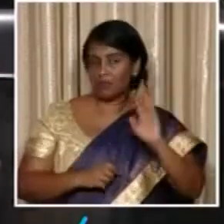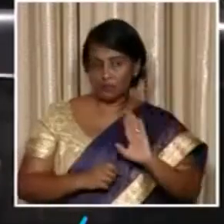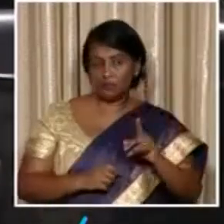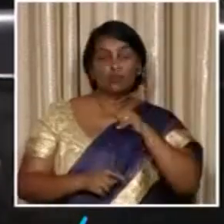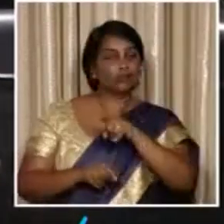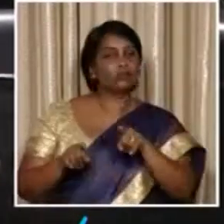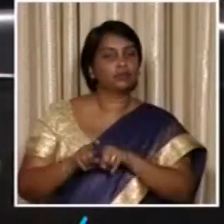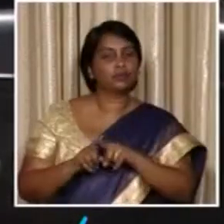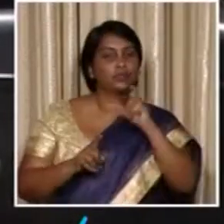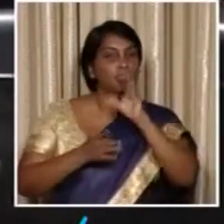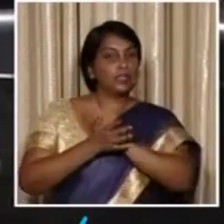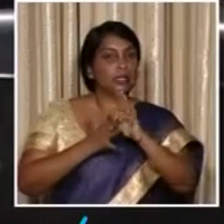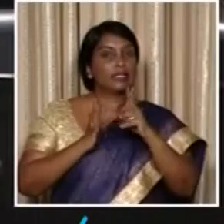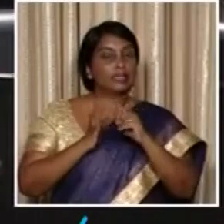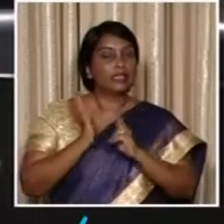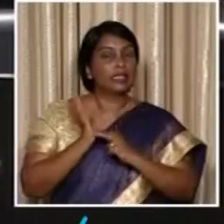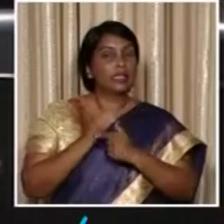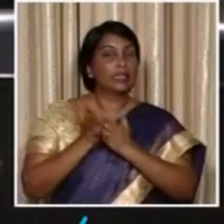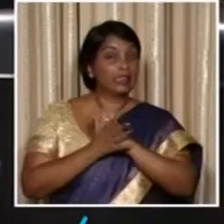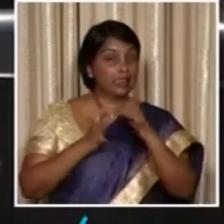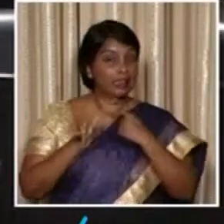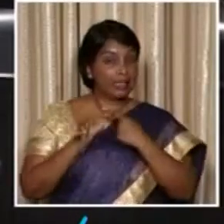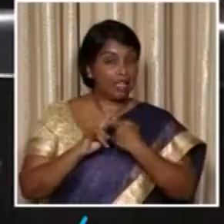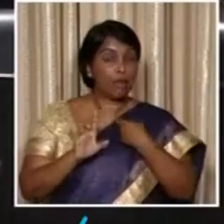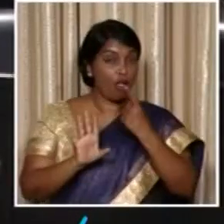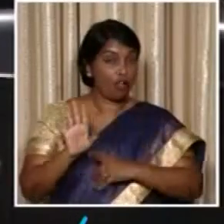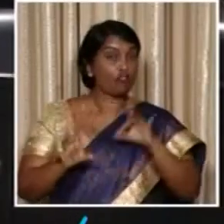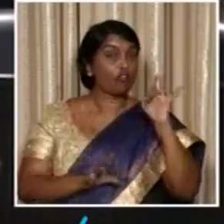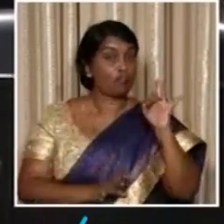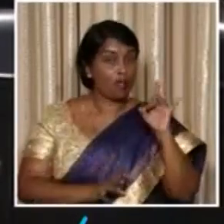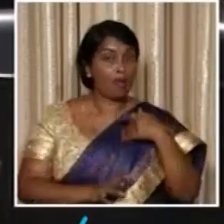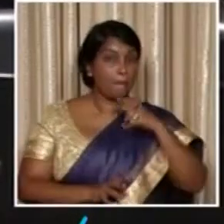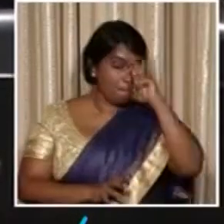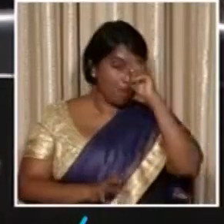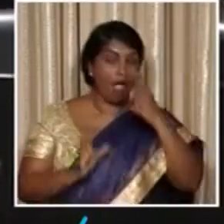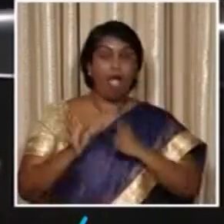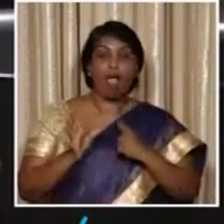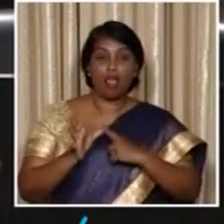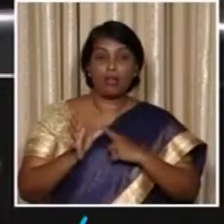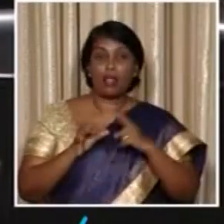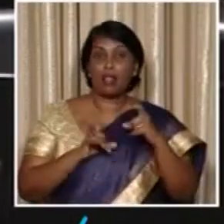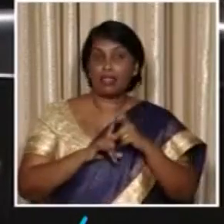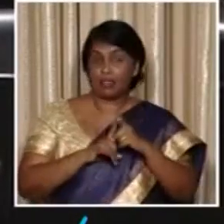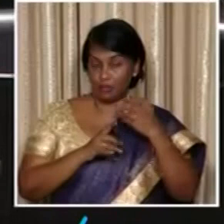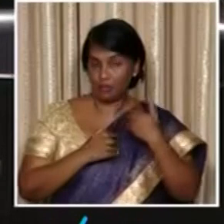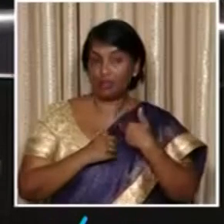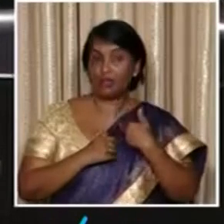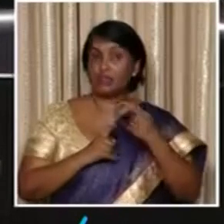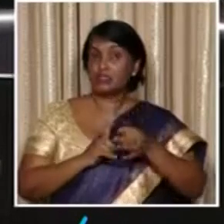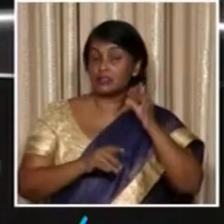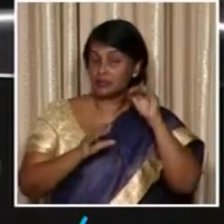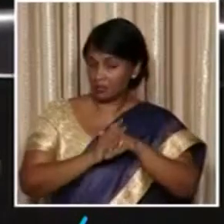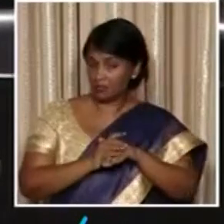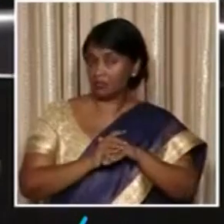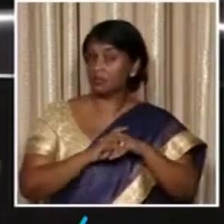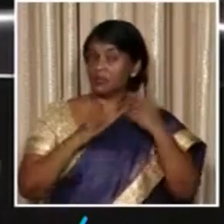ඒ නිසා මේ චින්තක මායතුන්නලා ඔය ක්‍රිකට් ක්‍රීඩාව අවුරුදු 15ක් මගේ මාමා ආනමඩුවේ දාමු දස්සනාගේ මැතිතුමා එතුම සභාපතිවරයා